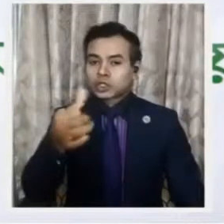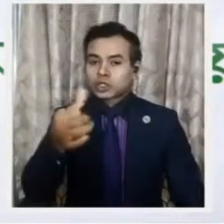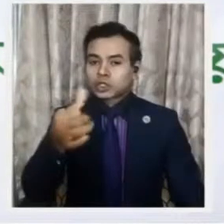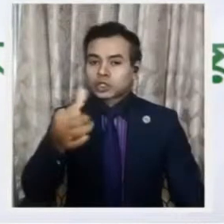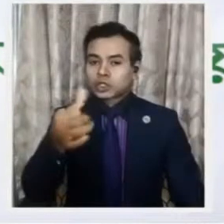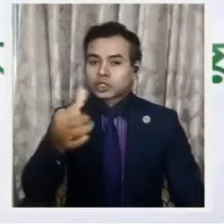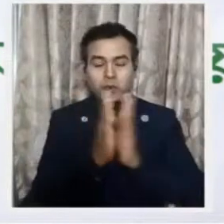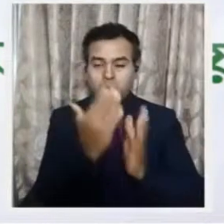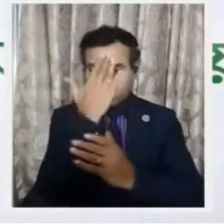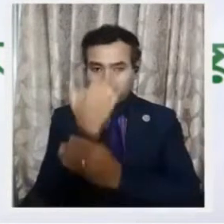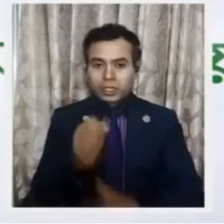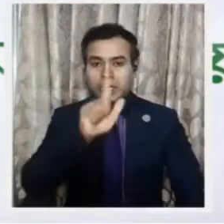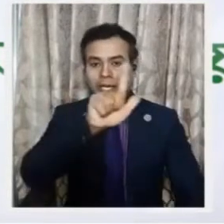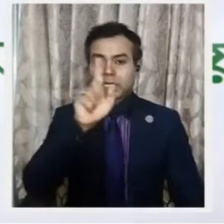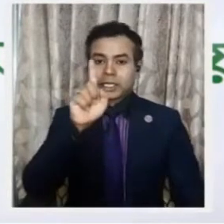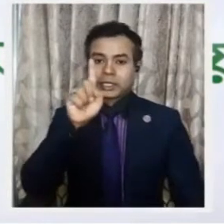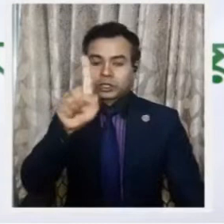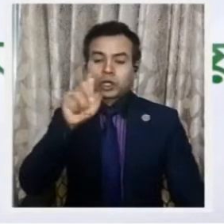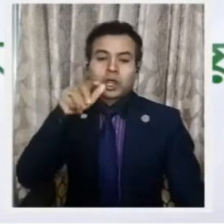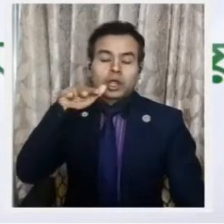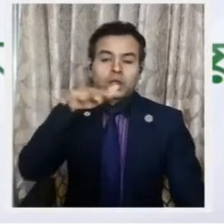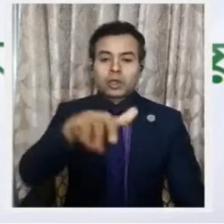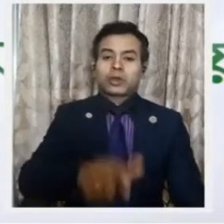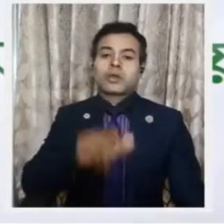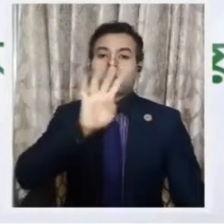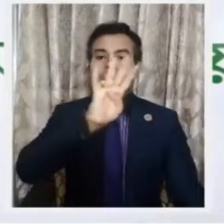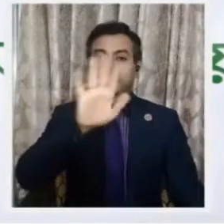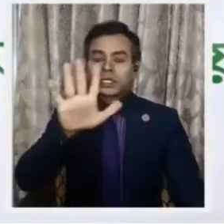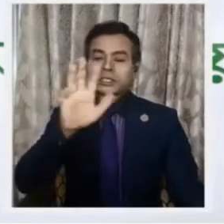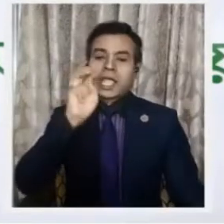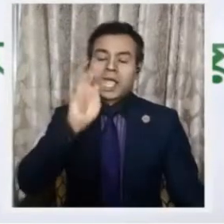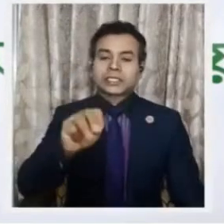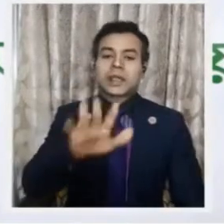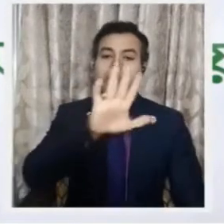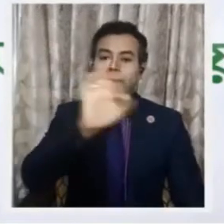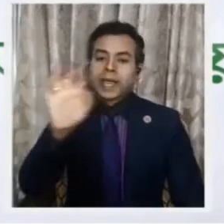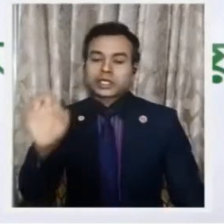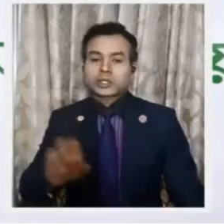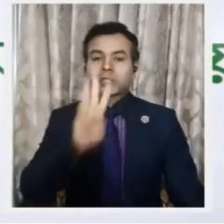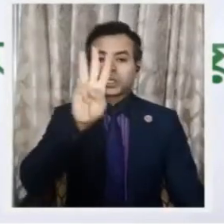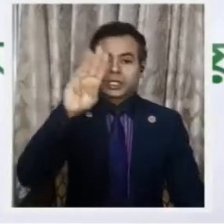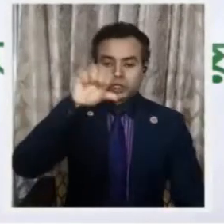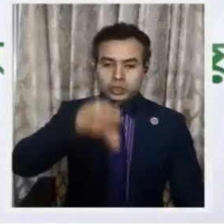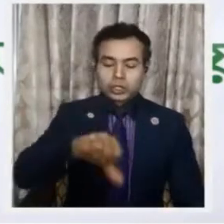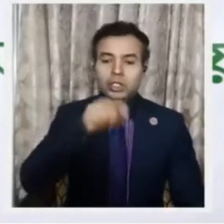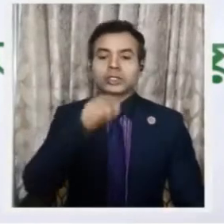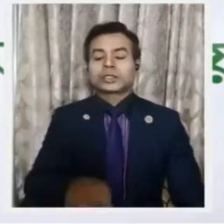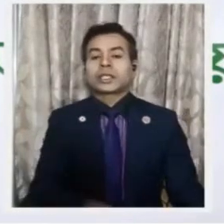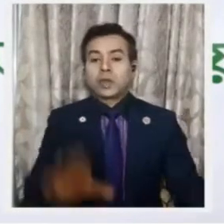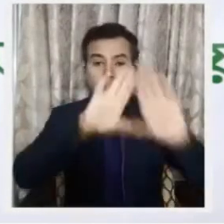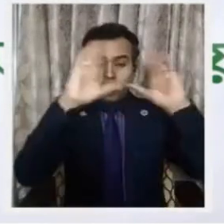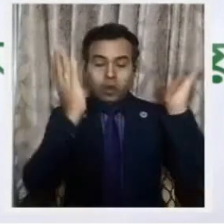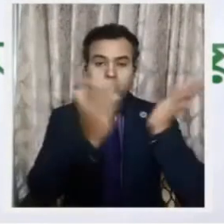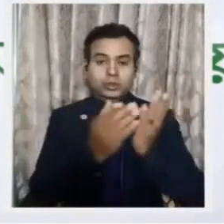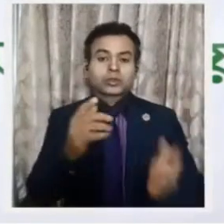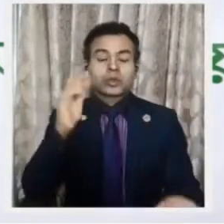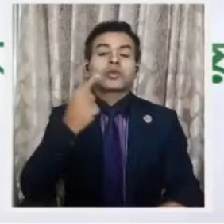সারা বিশ্বে 24 ঘন্টায় শনাক্ত হয়েছেন 1,05,621 জন এবং এ পর্যন্ত শনাক্ত হয়েছেন